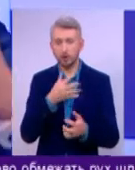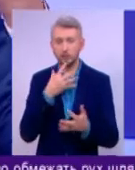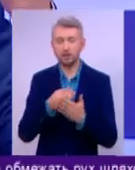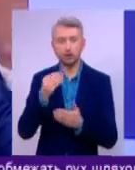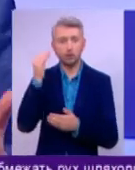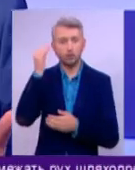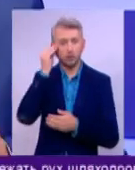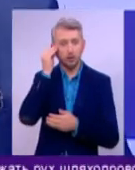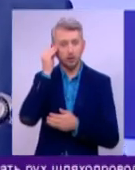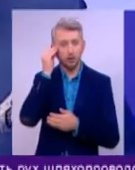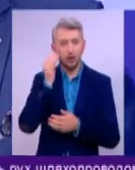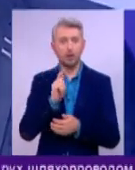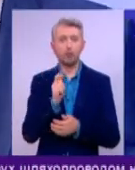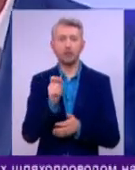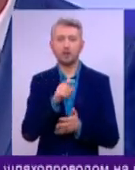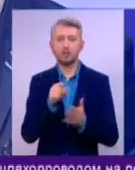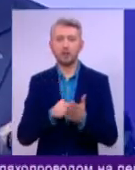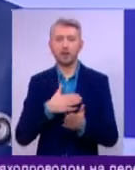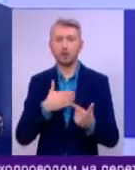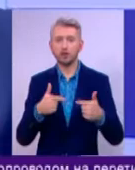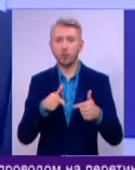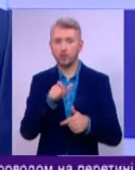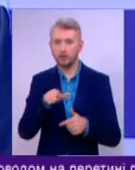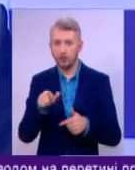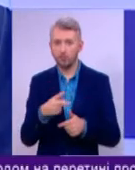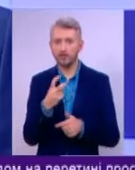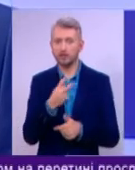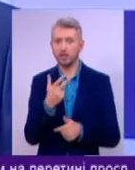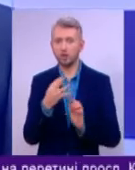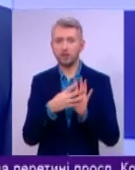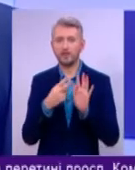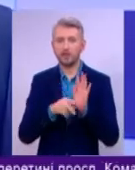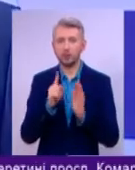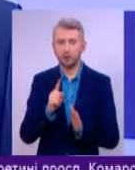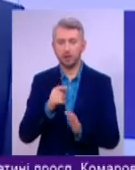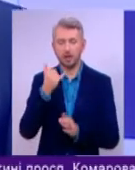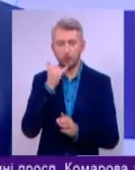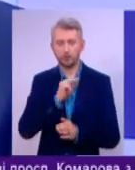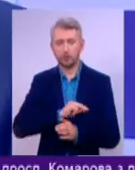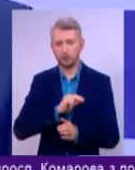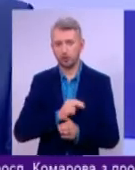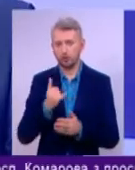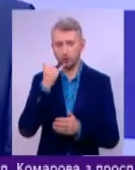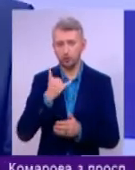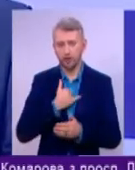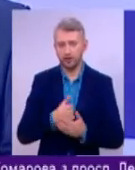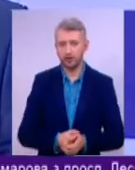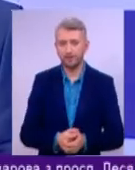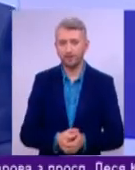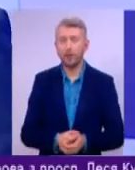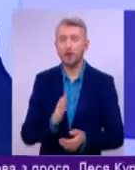думки, поставити запитання нашим гостям 223-0971, телефон працює, тож долучайтеся. Панове,